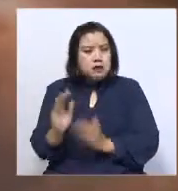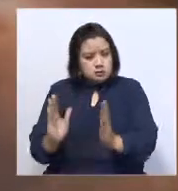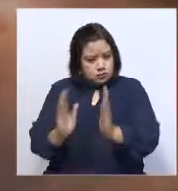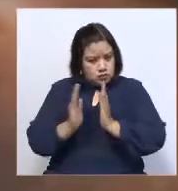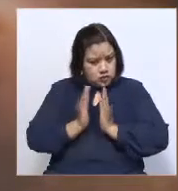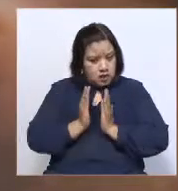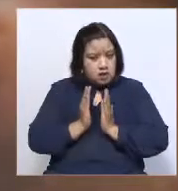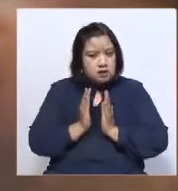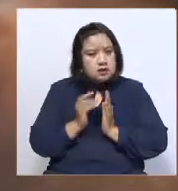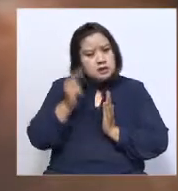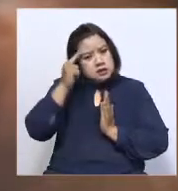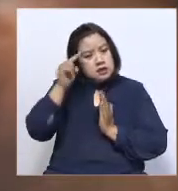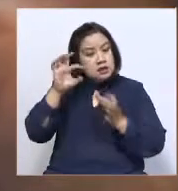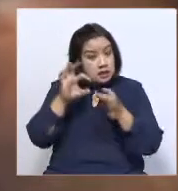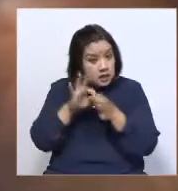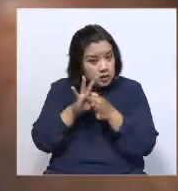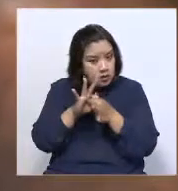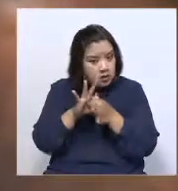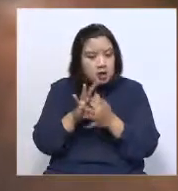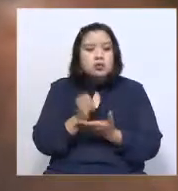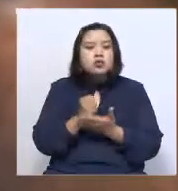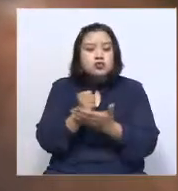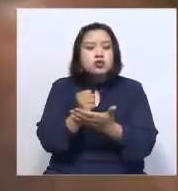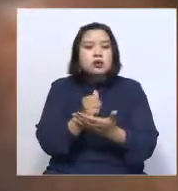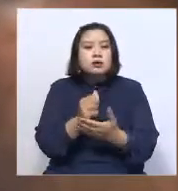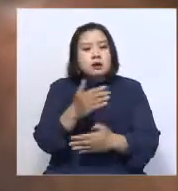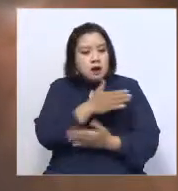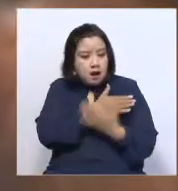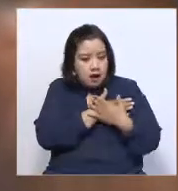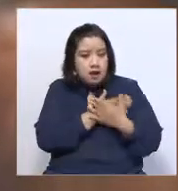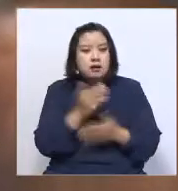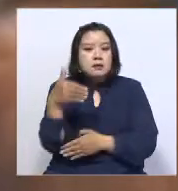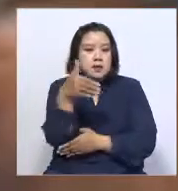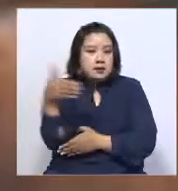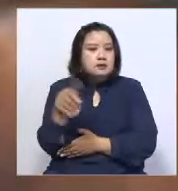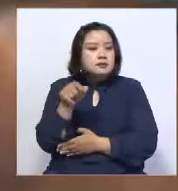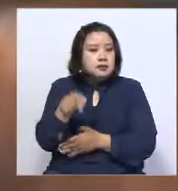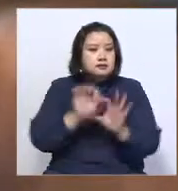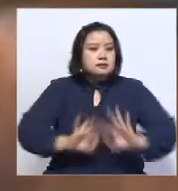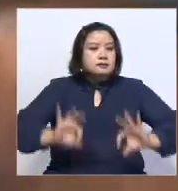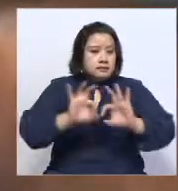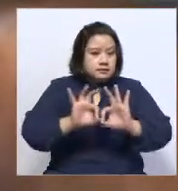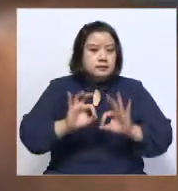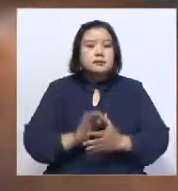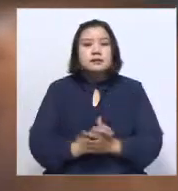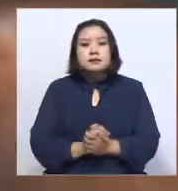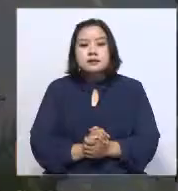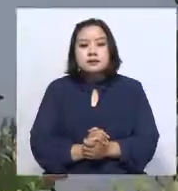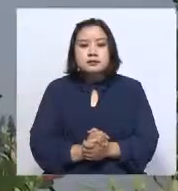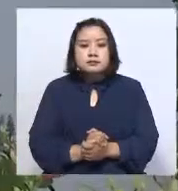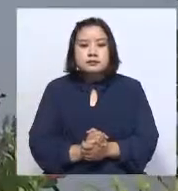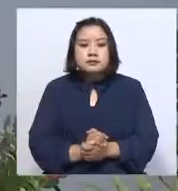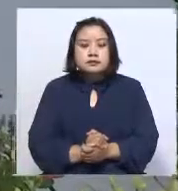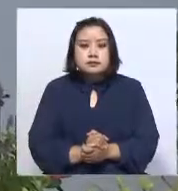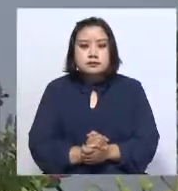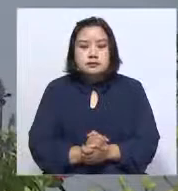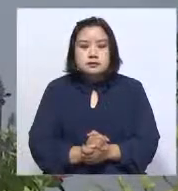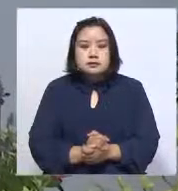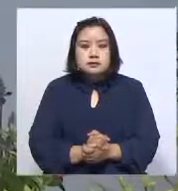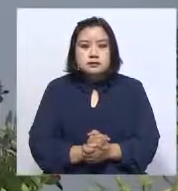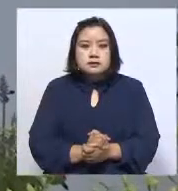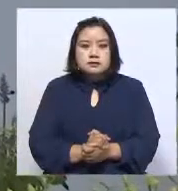การยึดหลักตอบแทนคุณของแผ่นดินไปติดตามเสียงของพลเอกเปรมกันค่ะ ในโอกาส